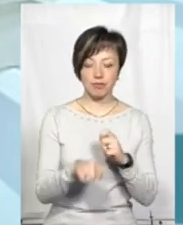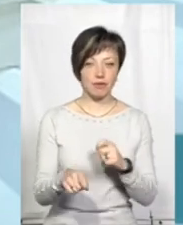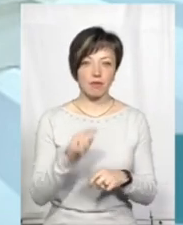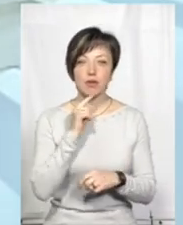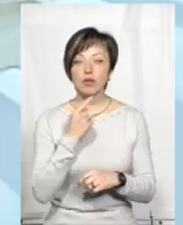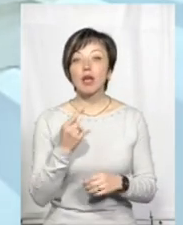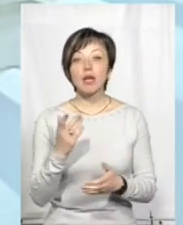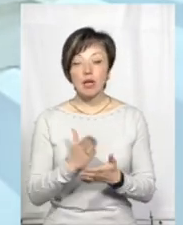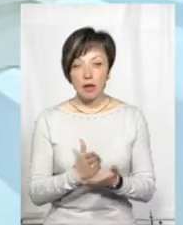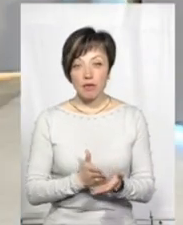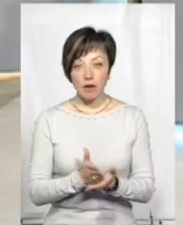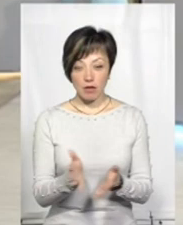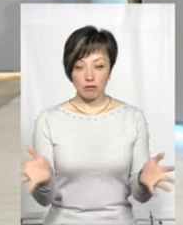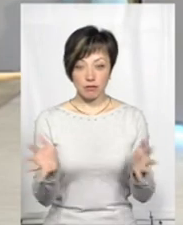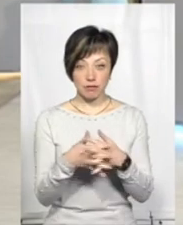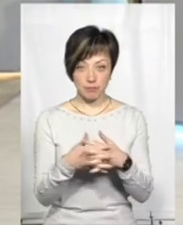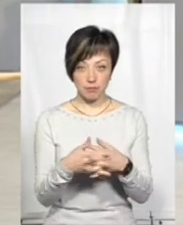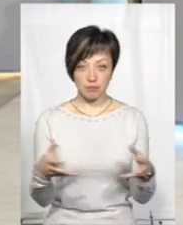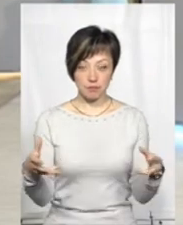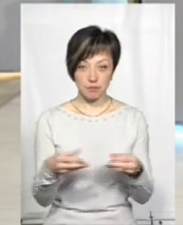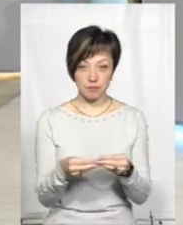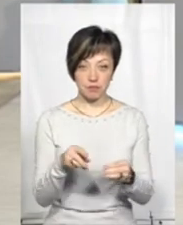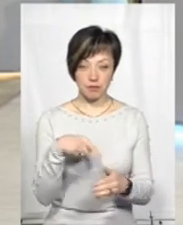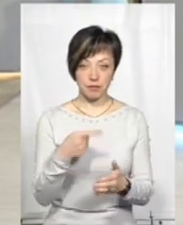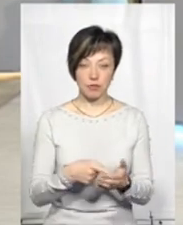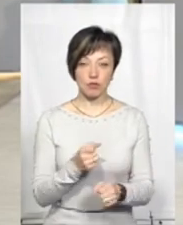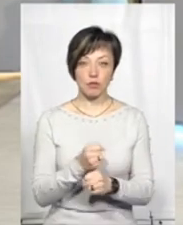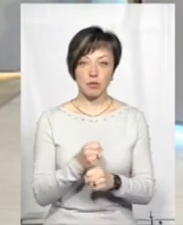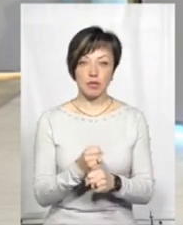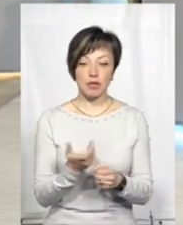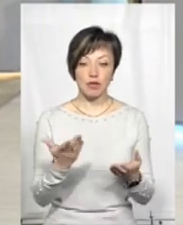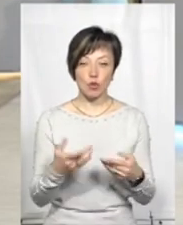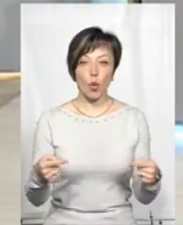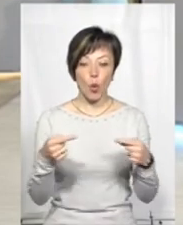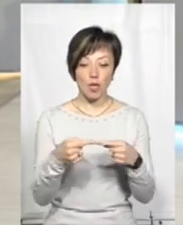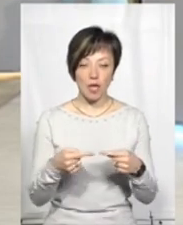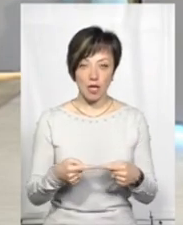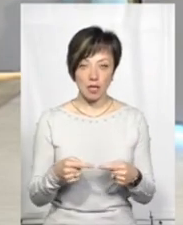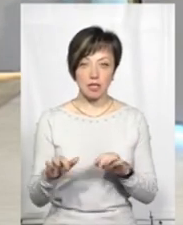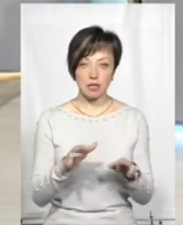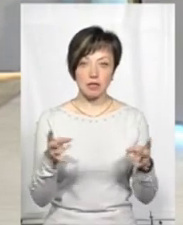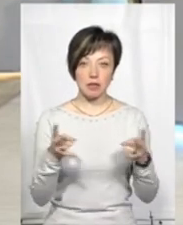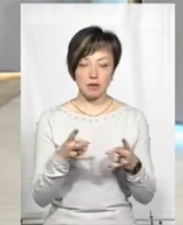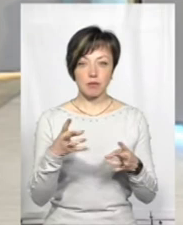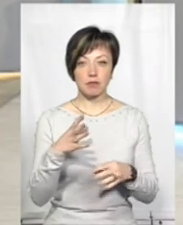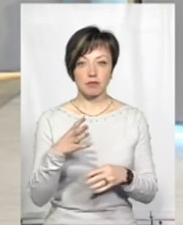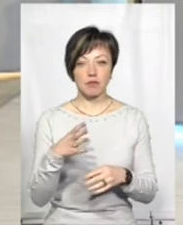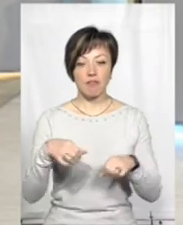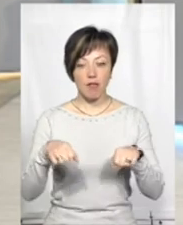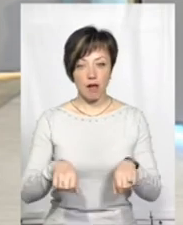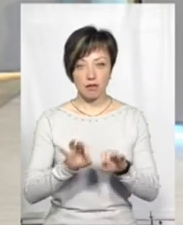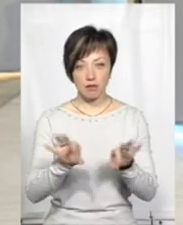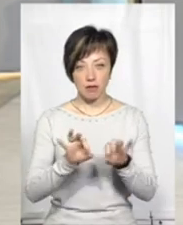важко. Є варіант концесії? Ну, розумієте, щоб дойти вже, скажімо так, до якоїсь до конкретики, да? Що вам також скаже, і